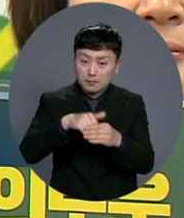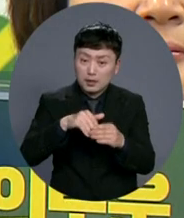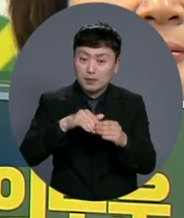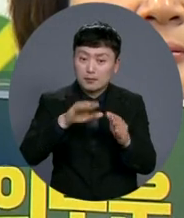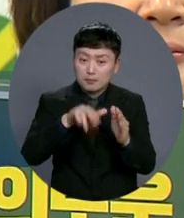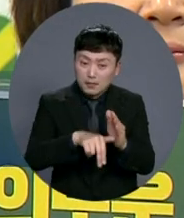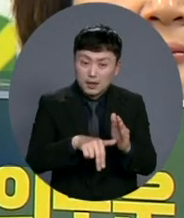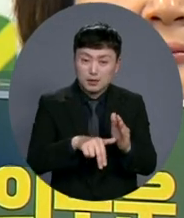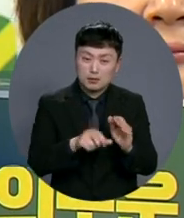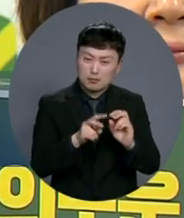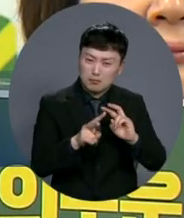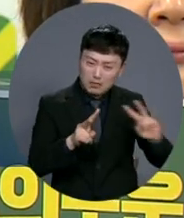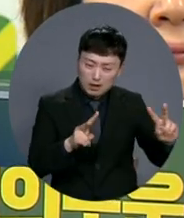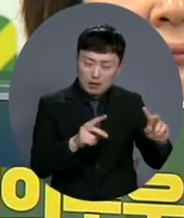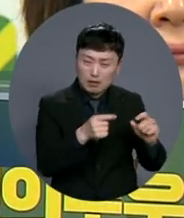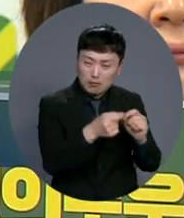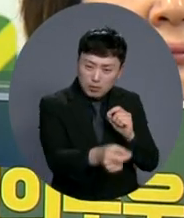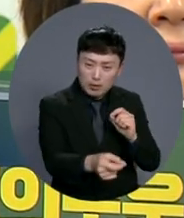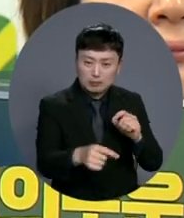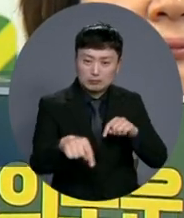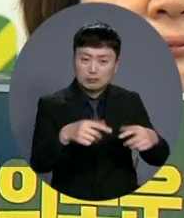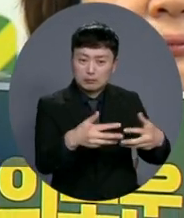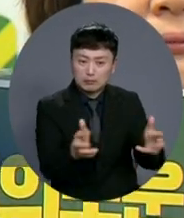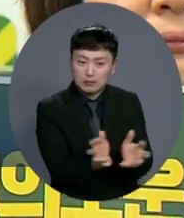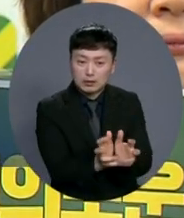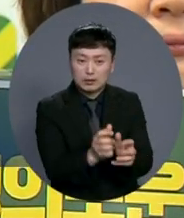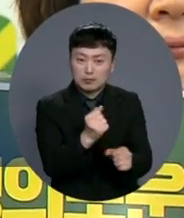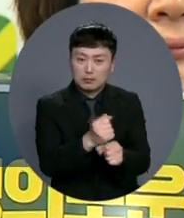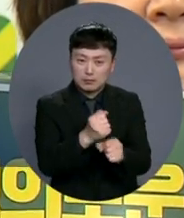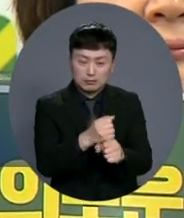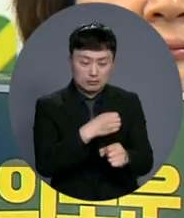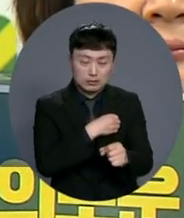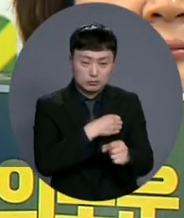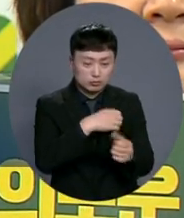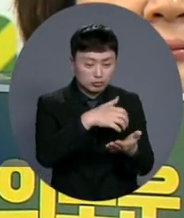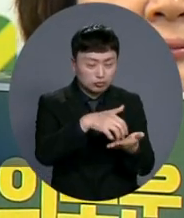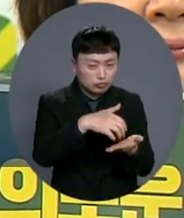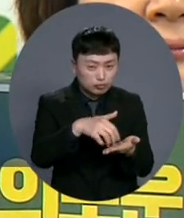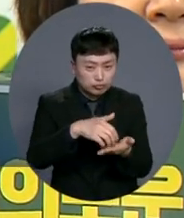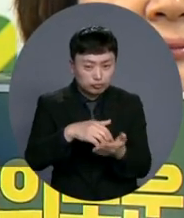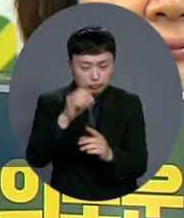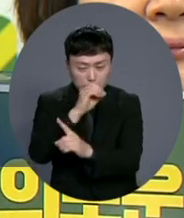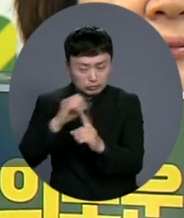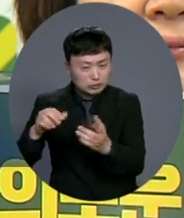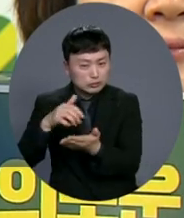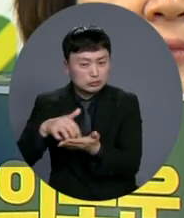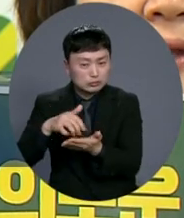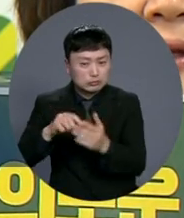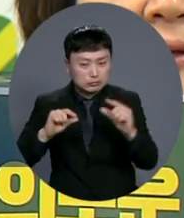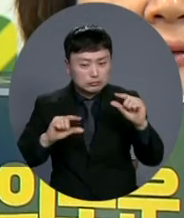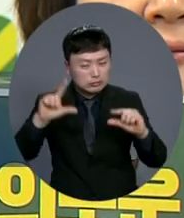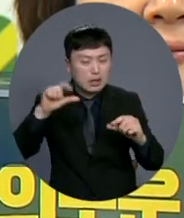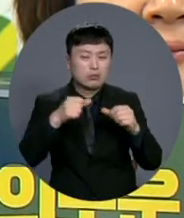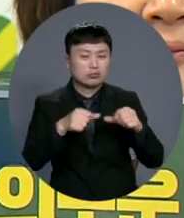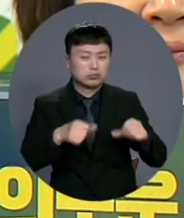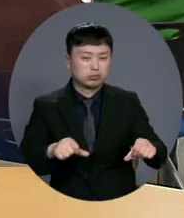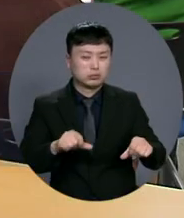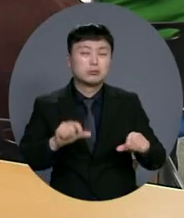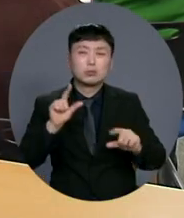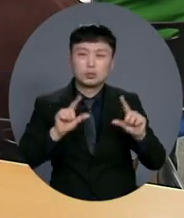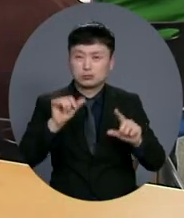정당이 위성 정당을 만들어서 이런 식의 준연동형 비례대표제의 취지를 말살하는 행동들을 하고